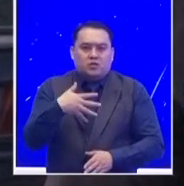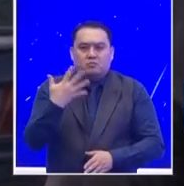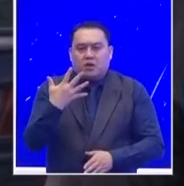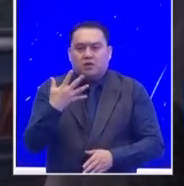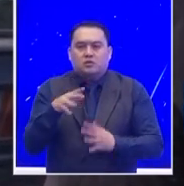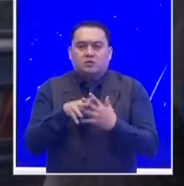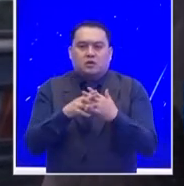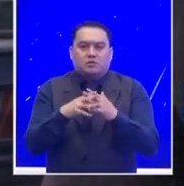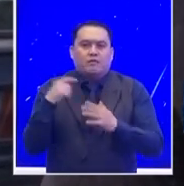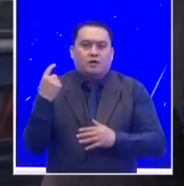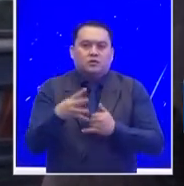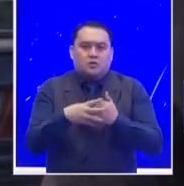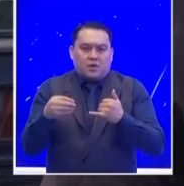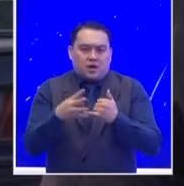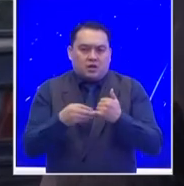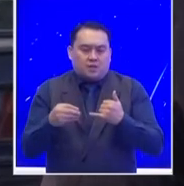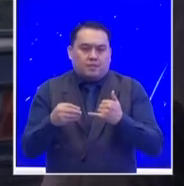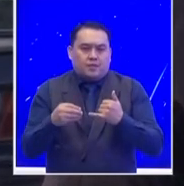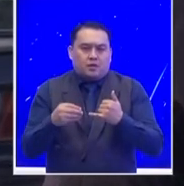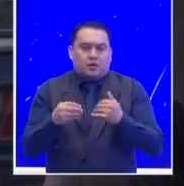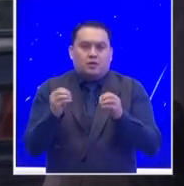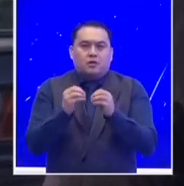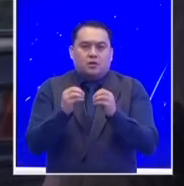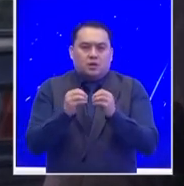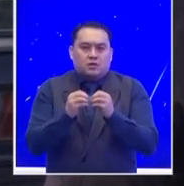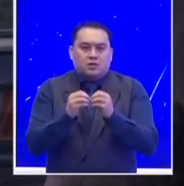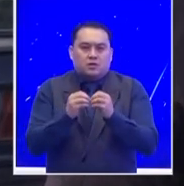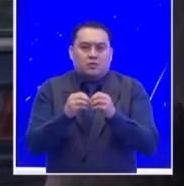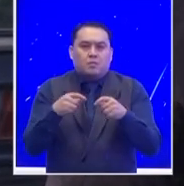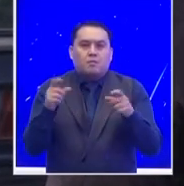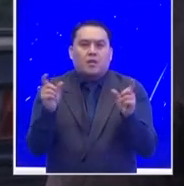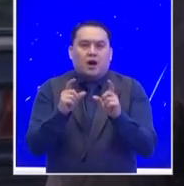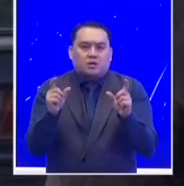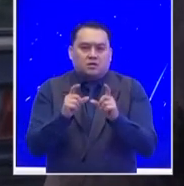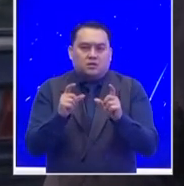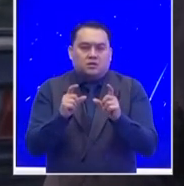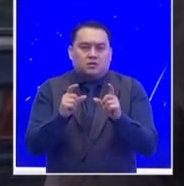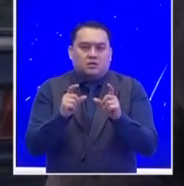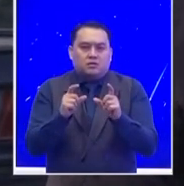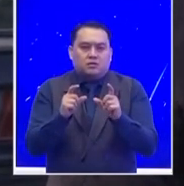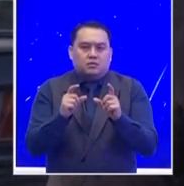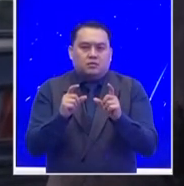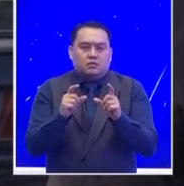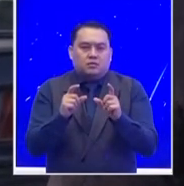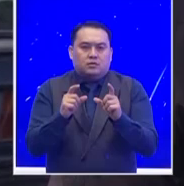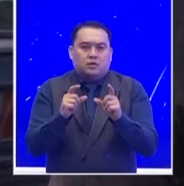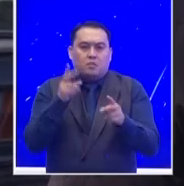которые занимаются земледелием. И плюс 10 магазинов. Магазинов, потом